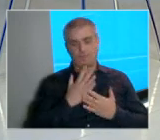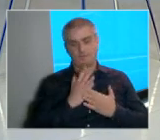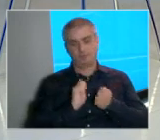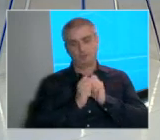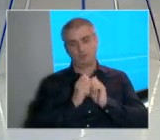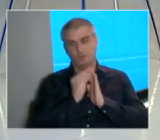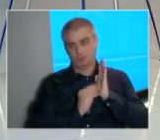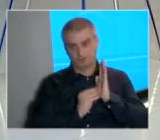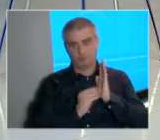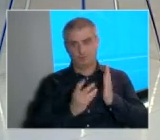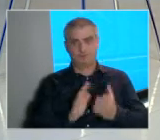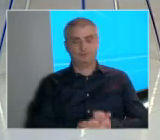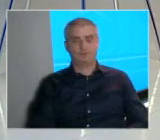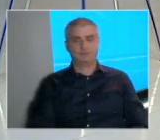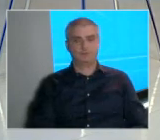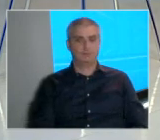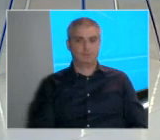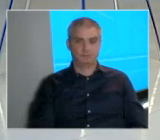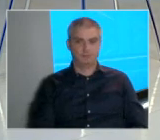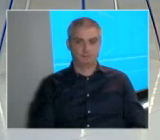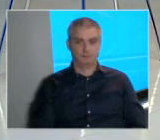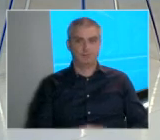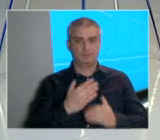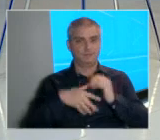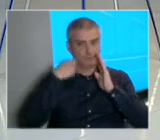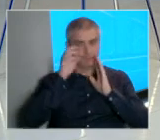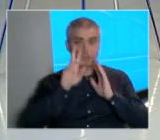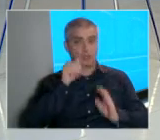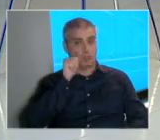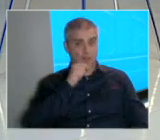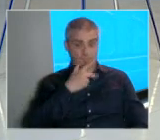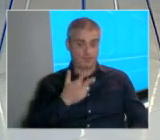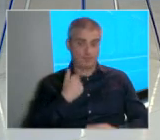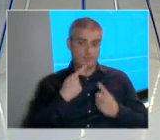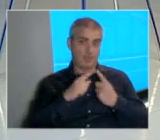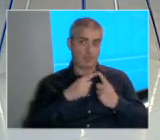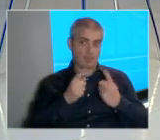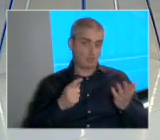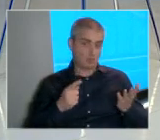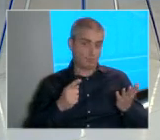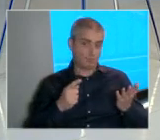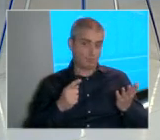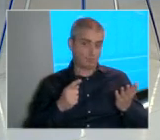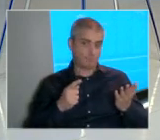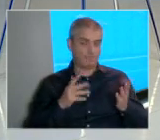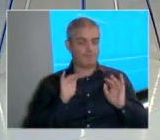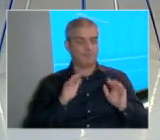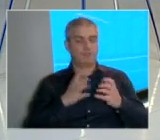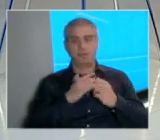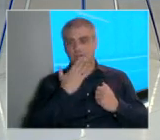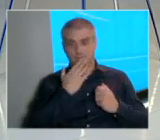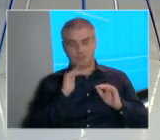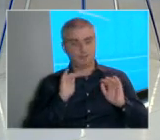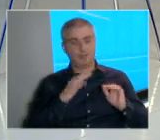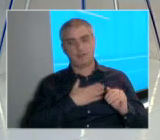הרשימות, אז גם על זה אפשר לברך. ונסיים מסרטון של כחול לבן לקראת החנוכה, מברכים את עם ישראל